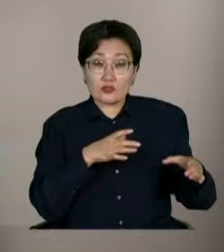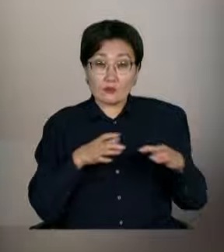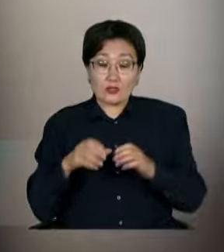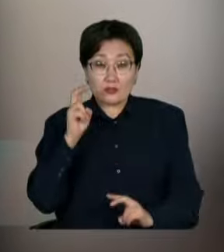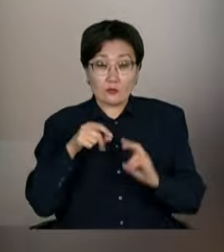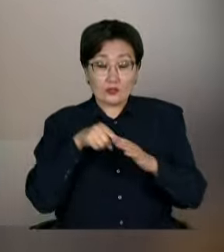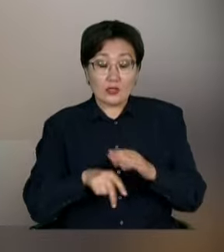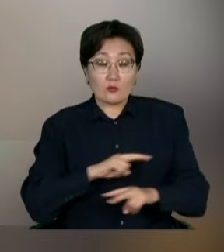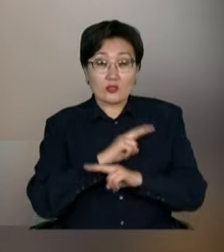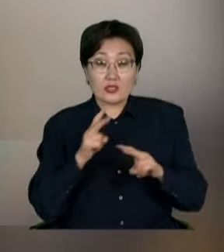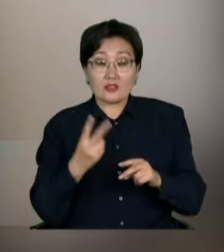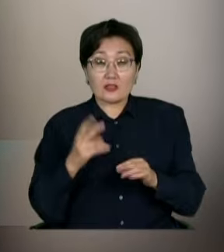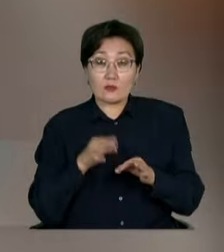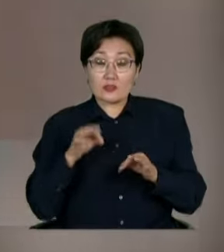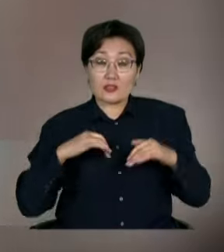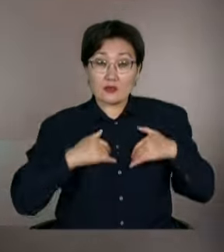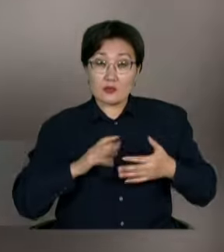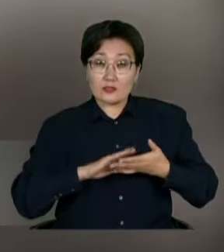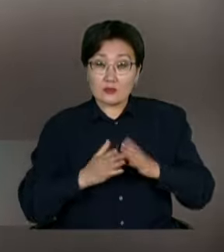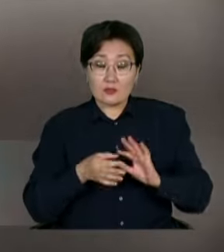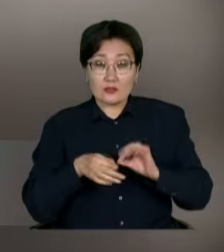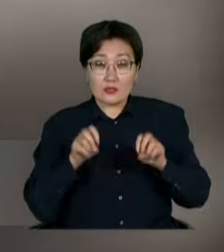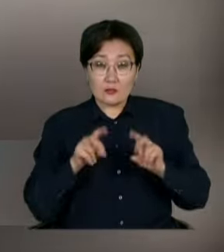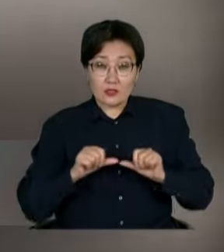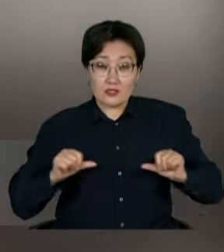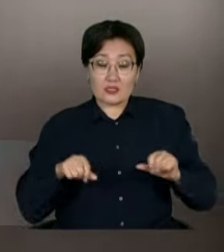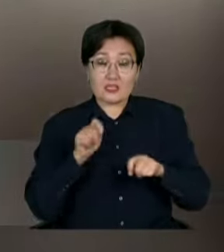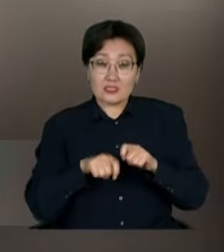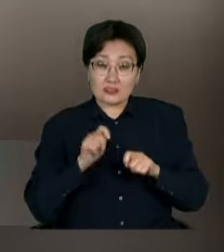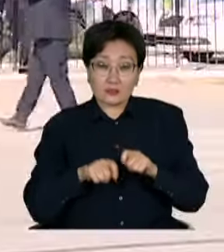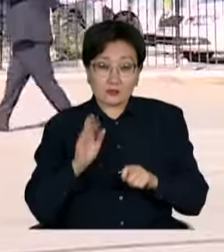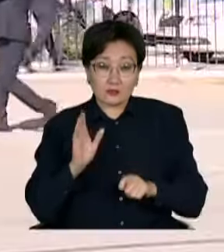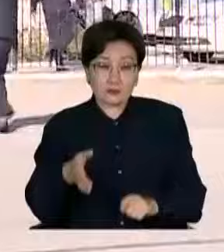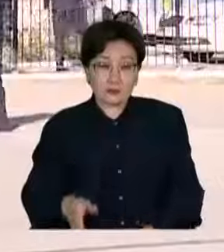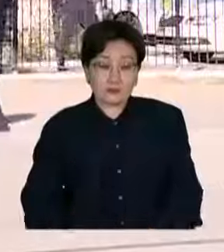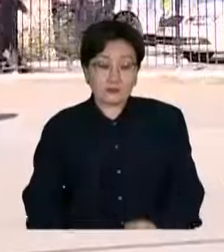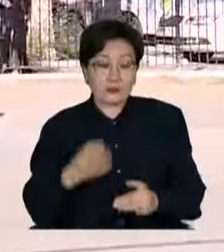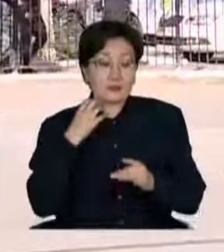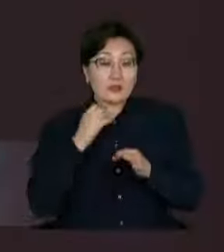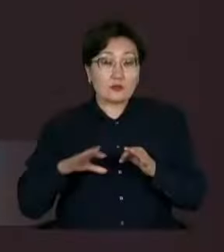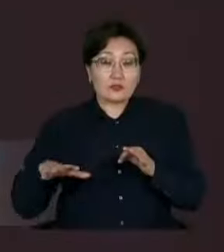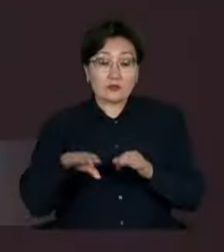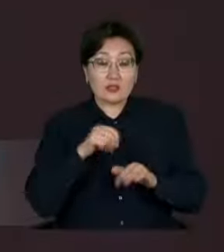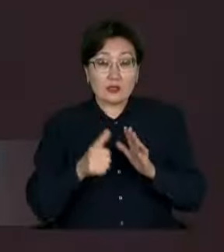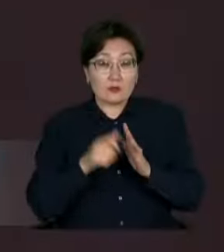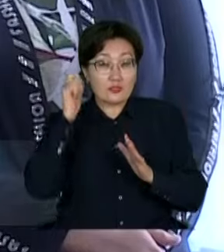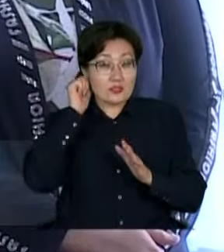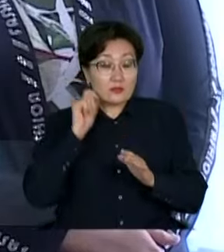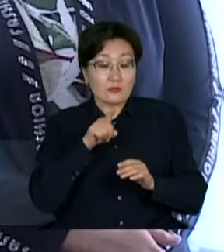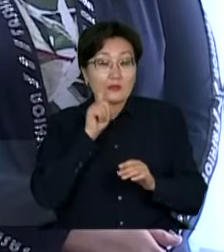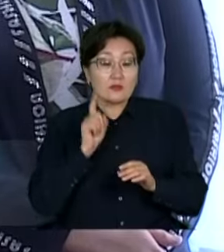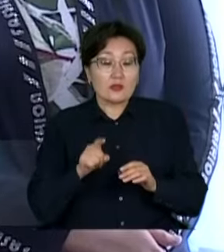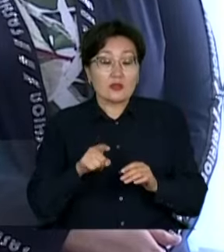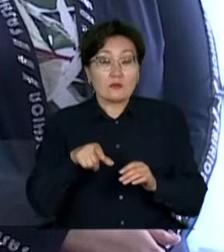өлім, екі өңірдегі қайғылы оқиғаның мән-жайын арнайы комиссия анықтайды. Қызылорда облысында 16 жастағы